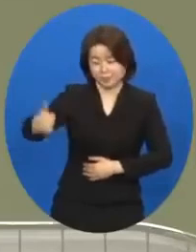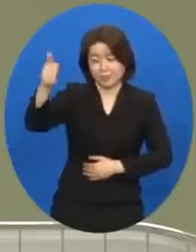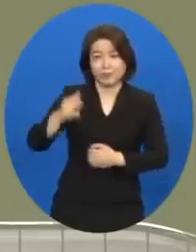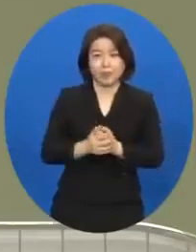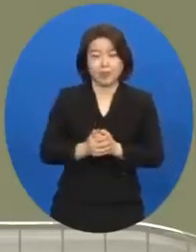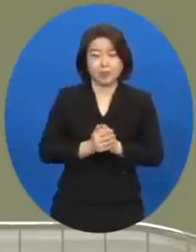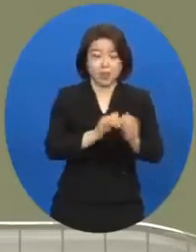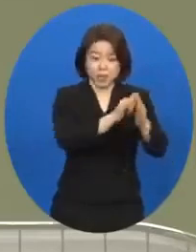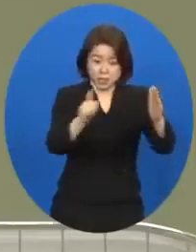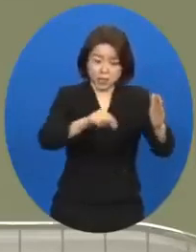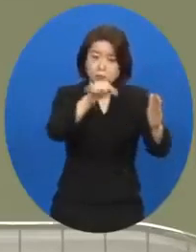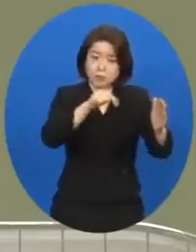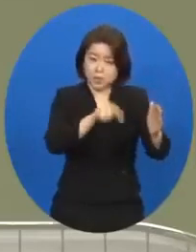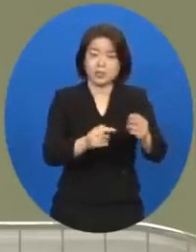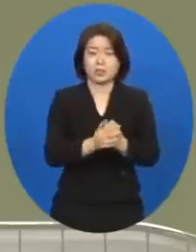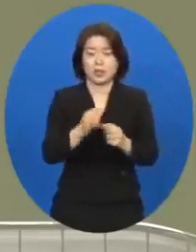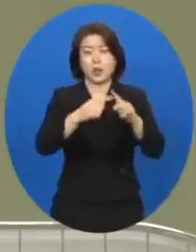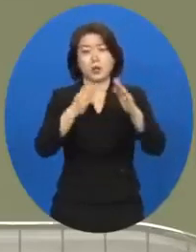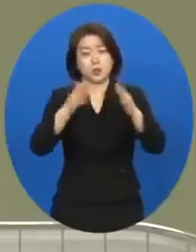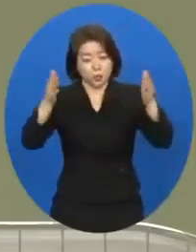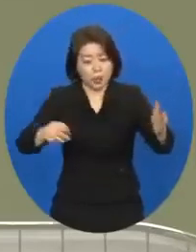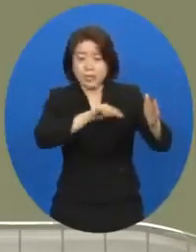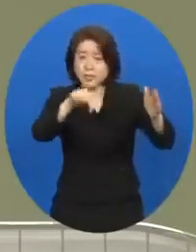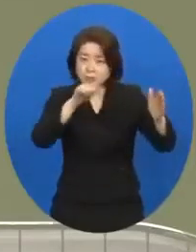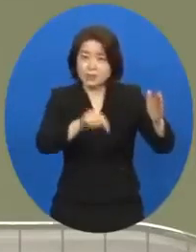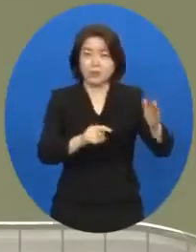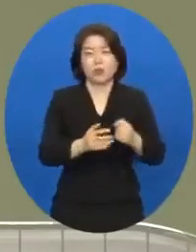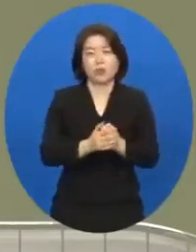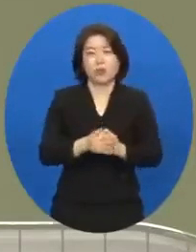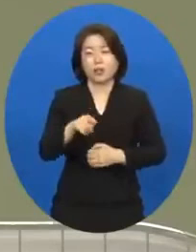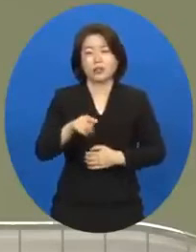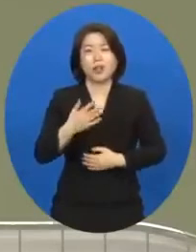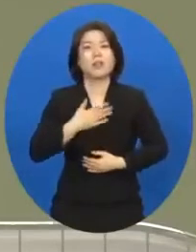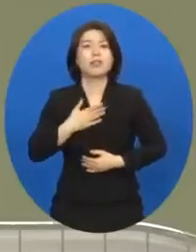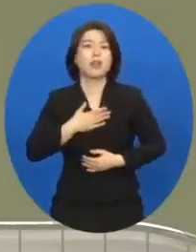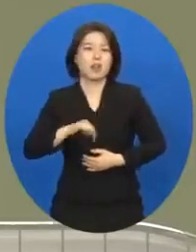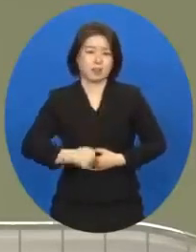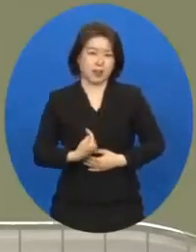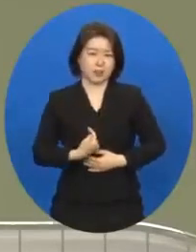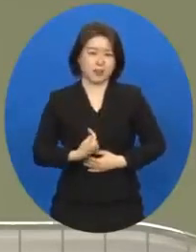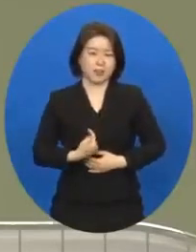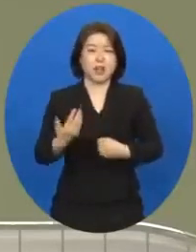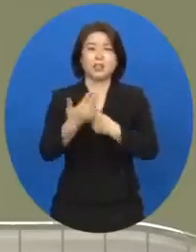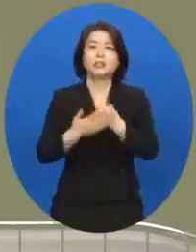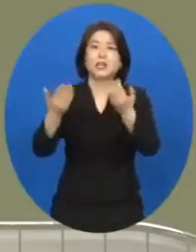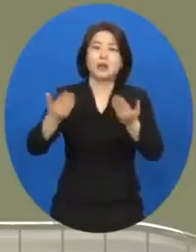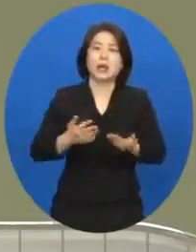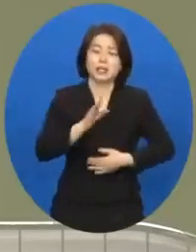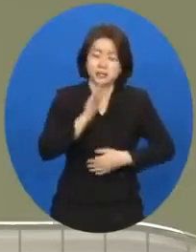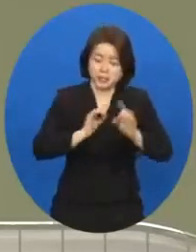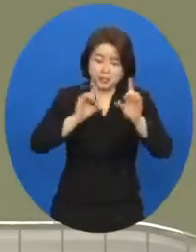가족들 사이에서, 교인들 사이에서도. 그게 우리 자신의 은혜 받은